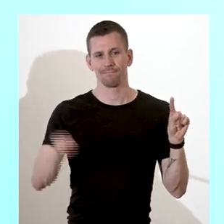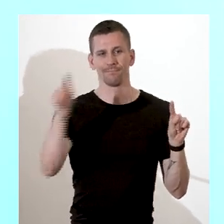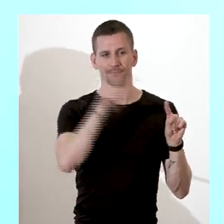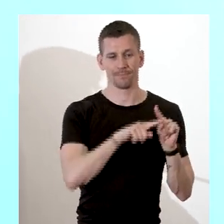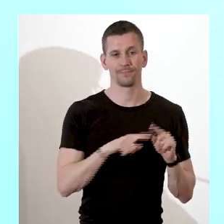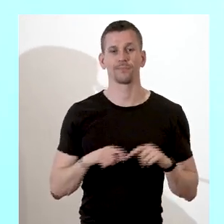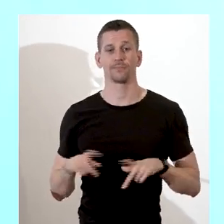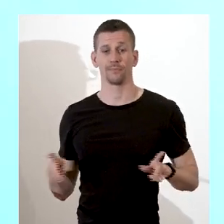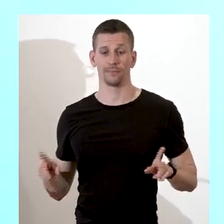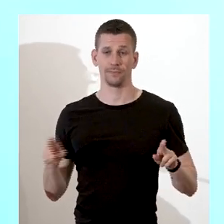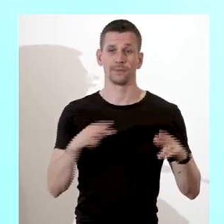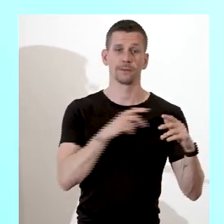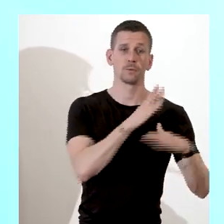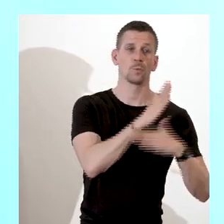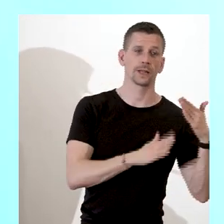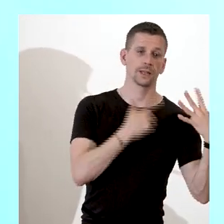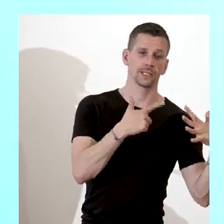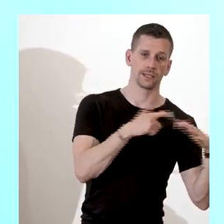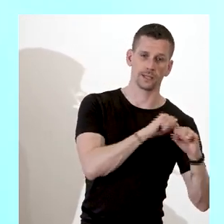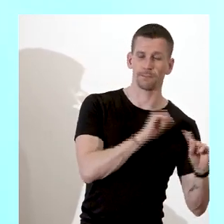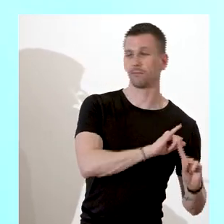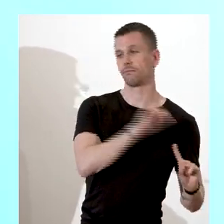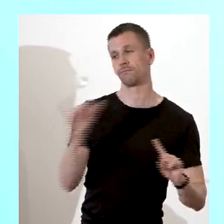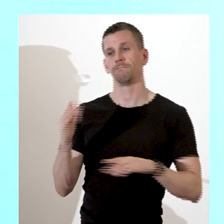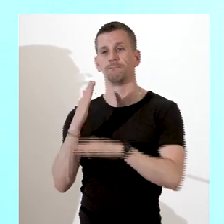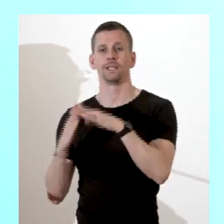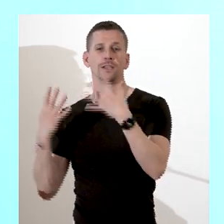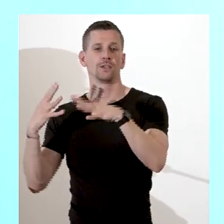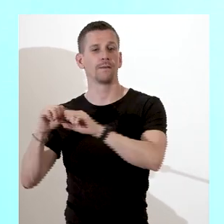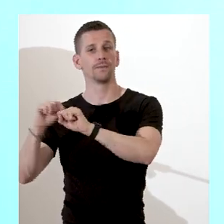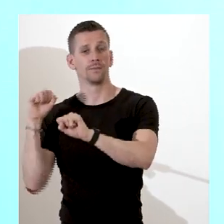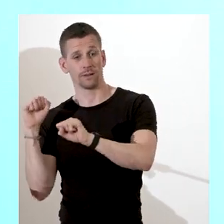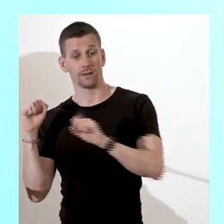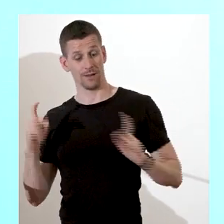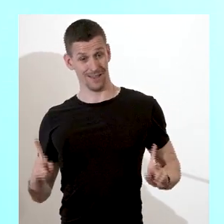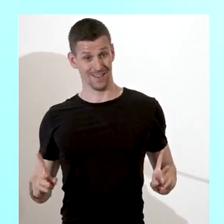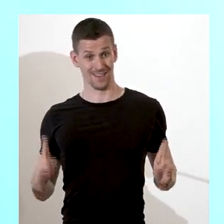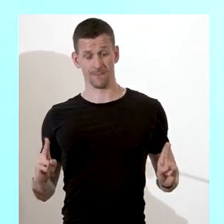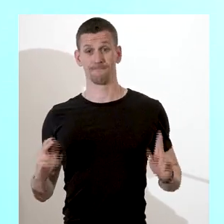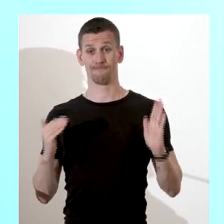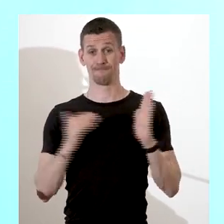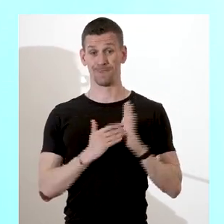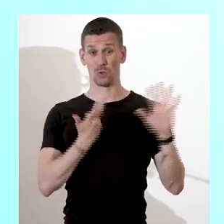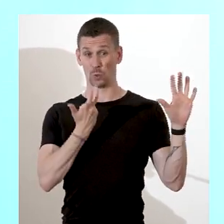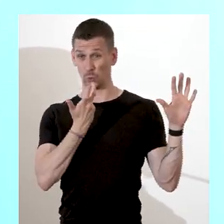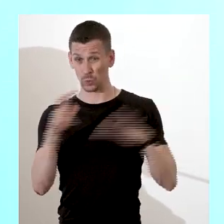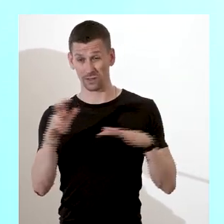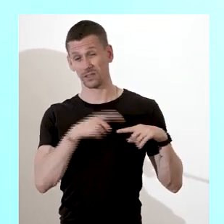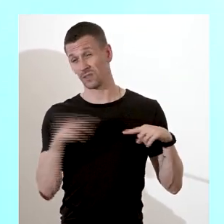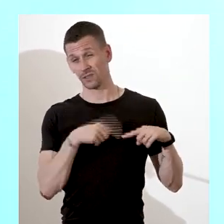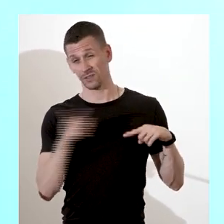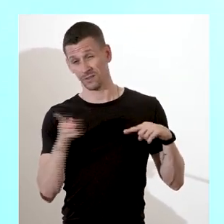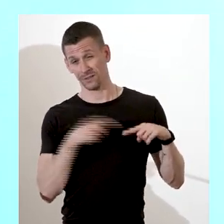siècle, ce sont près de 1800 expéditions de traite qui ont été impulsées depuis Nantes, conduisant à la